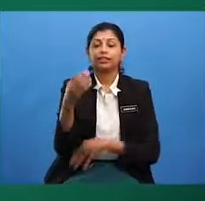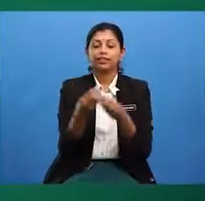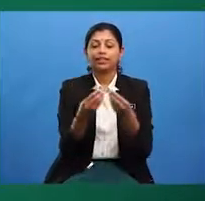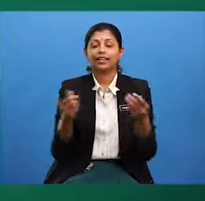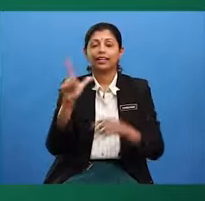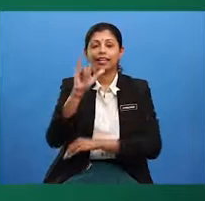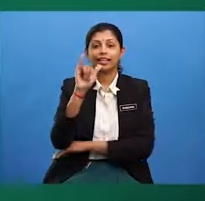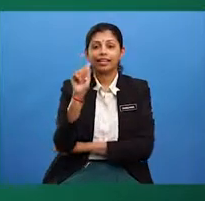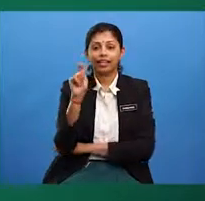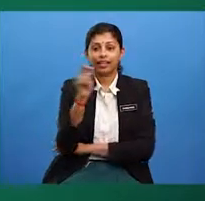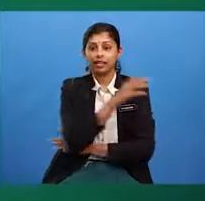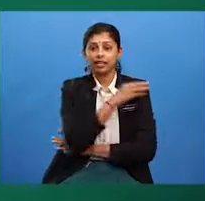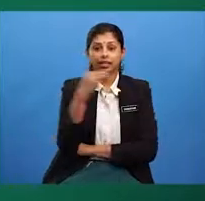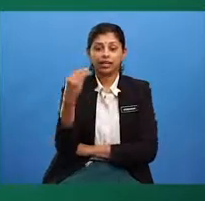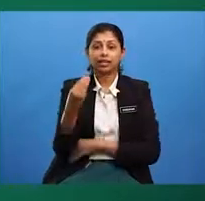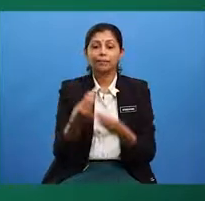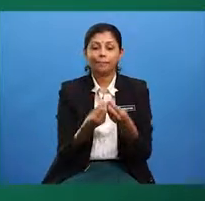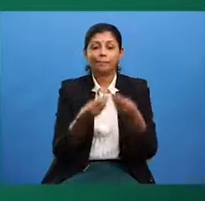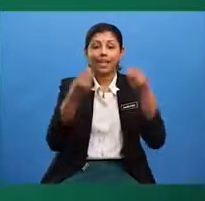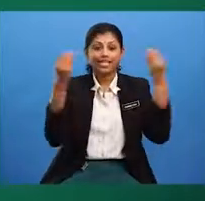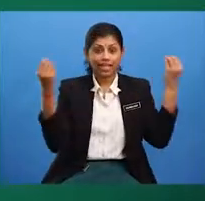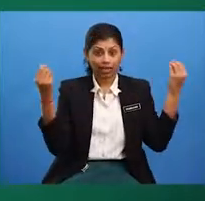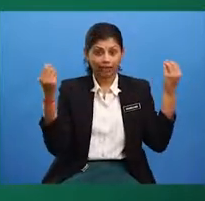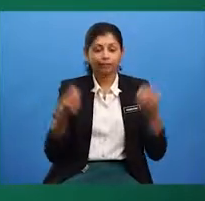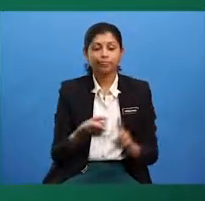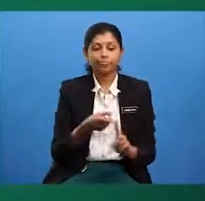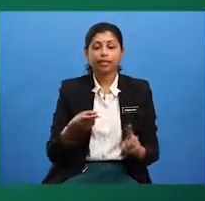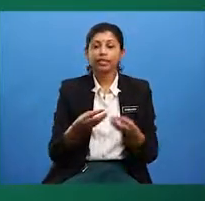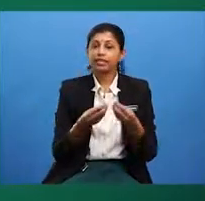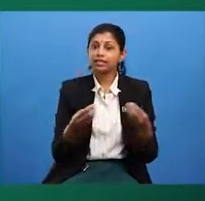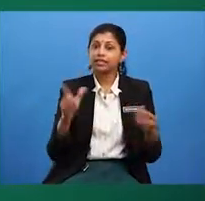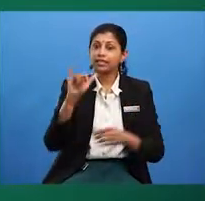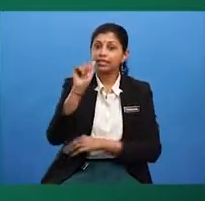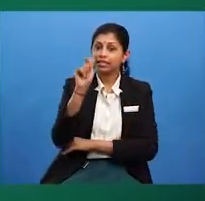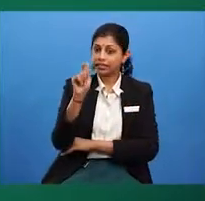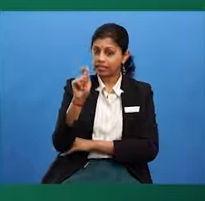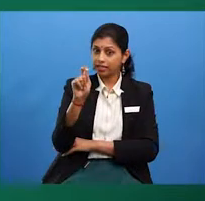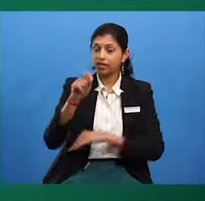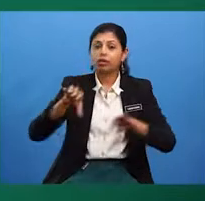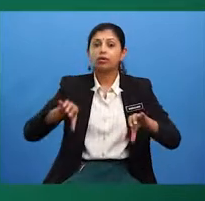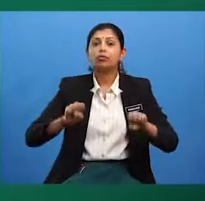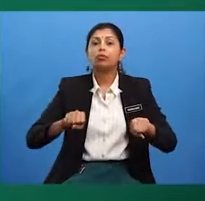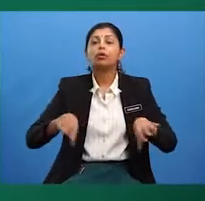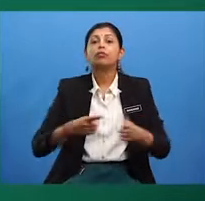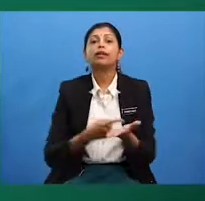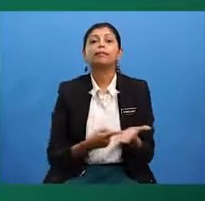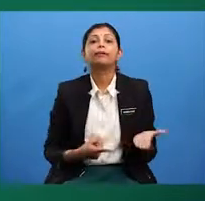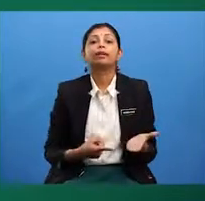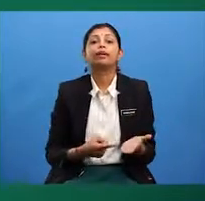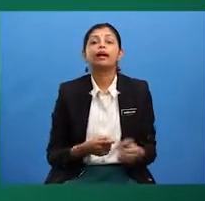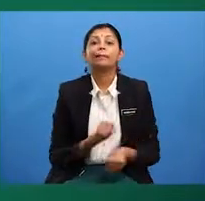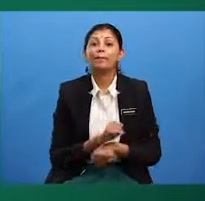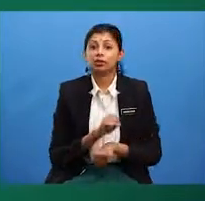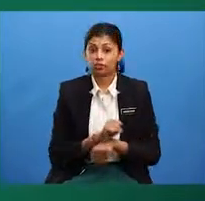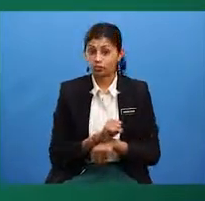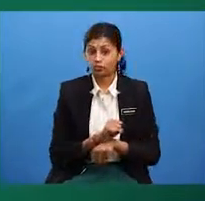pasir. Daripada tanah liat, kita boleh menghasilkan objek-objek seperti batu bata